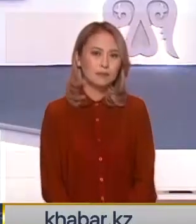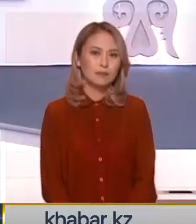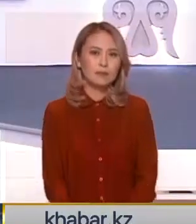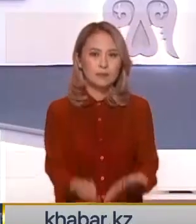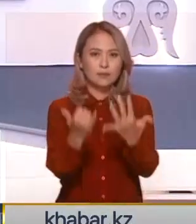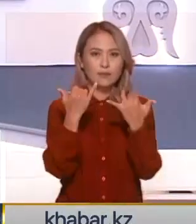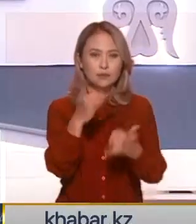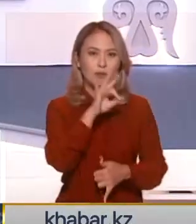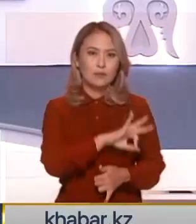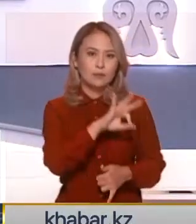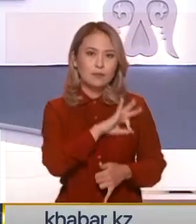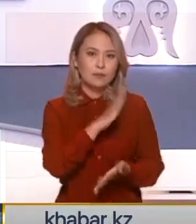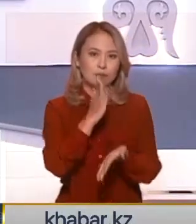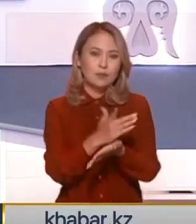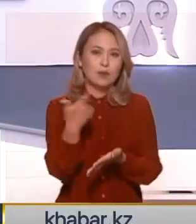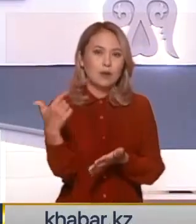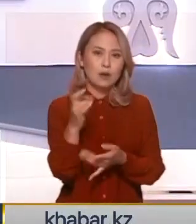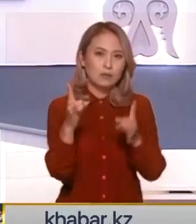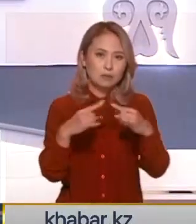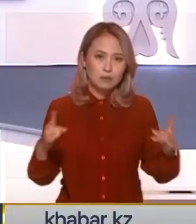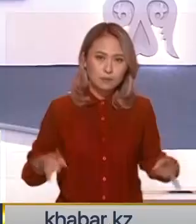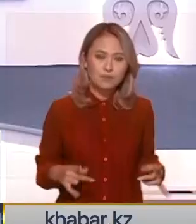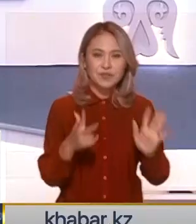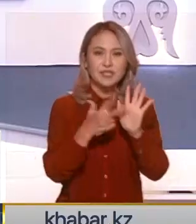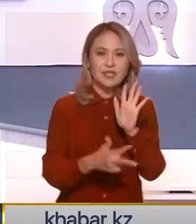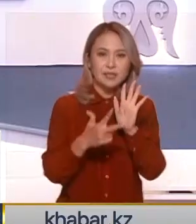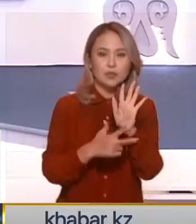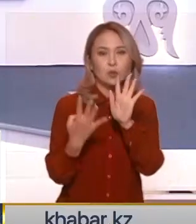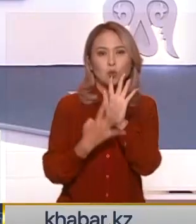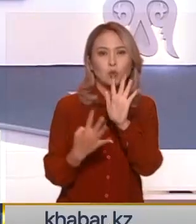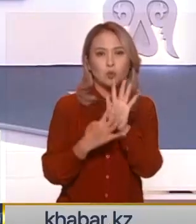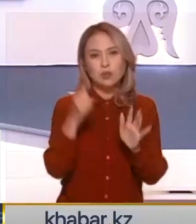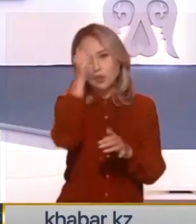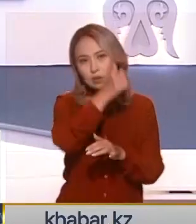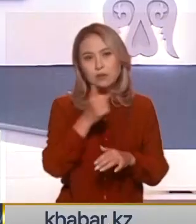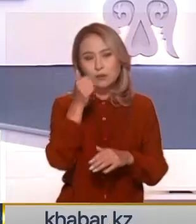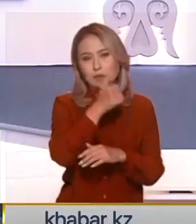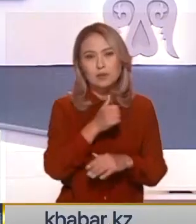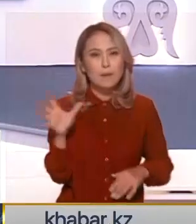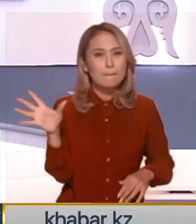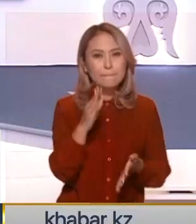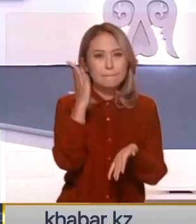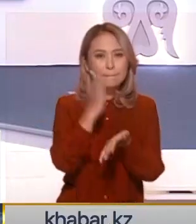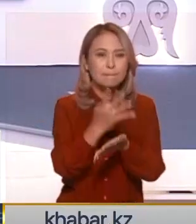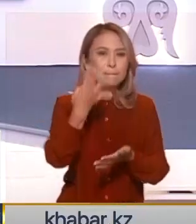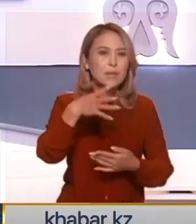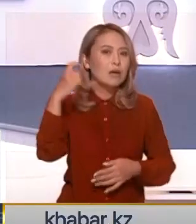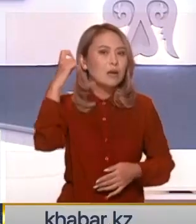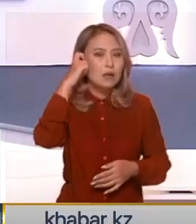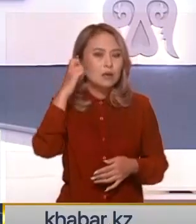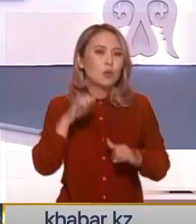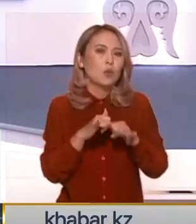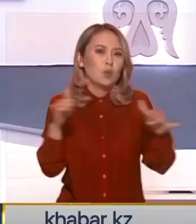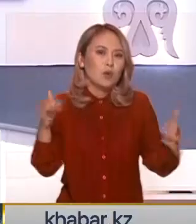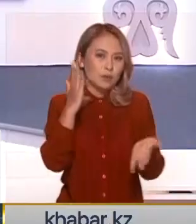Қазіргі қолданып отырған мына газ баллондары 80-90 жылдағы бар, 40 жылдан да асып кеткендері